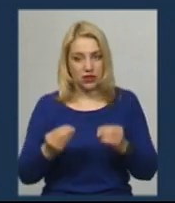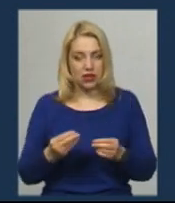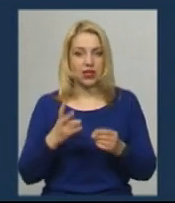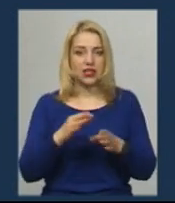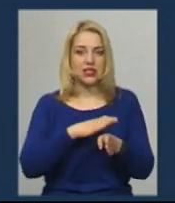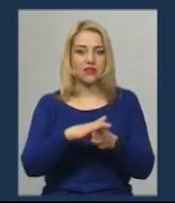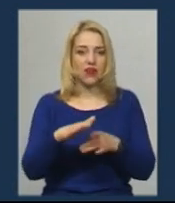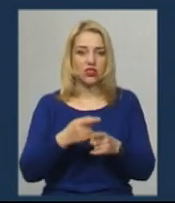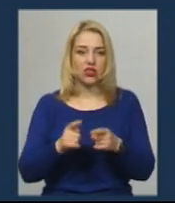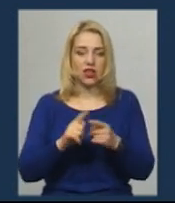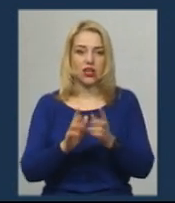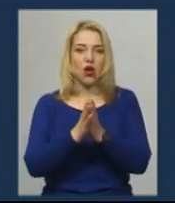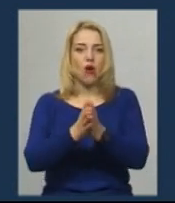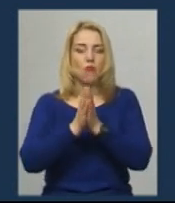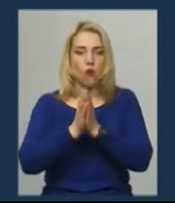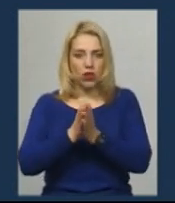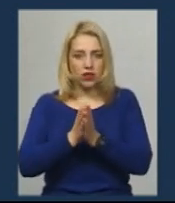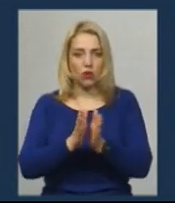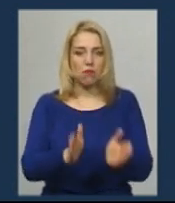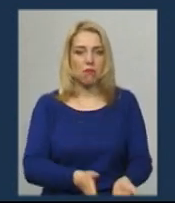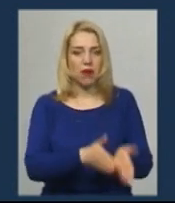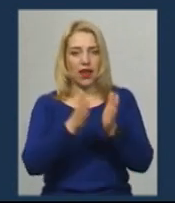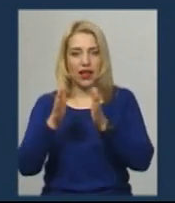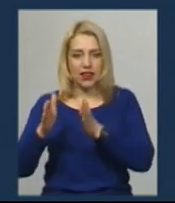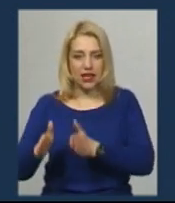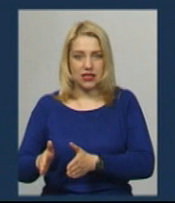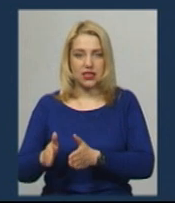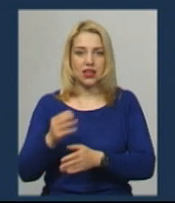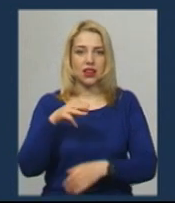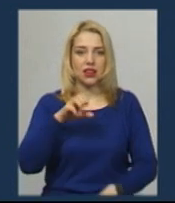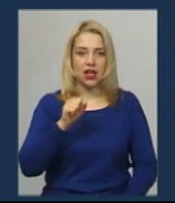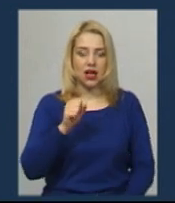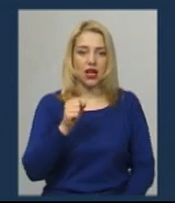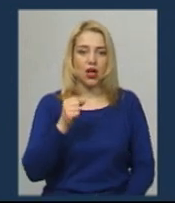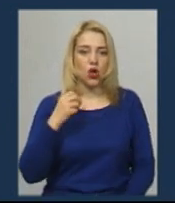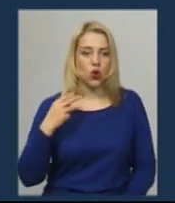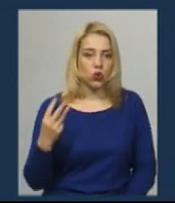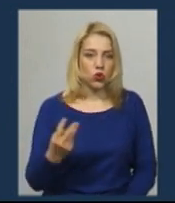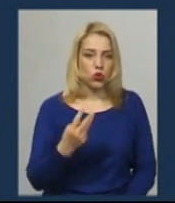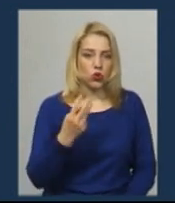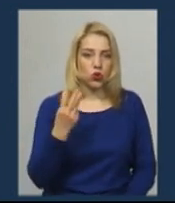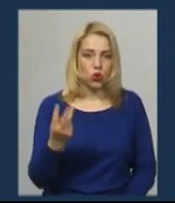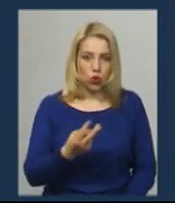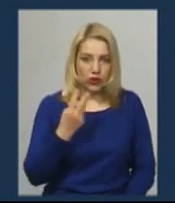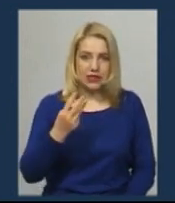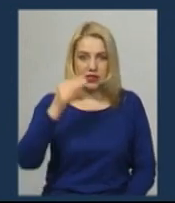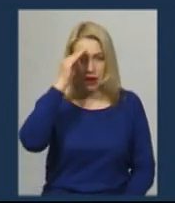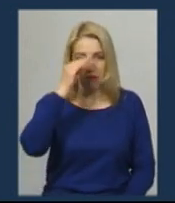них заупокійних молитов перенести на Троїцьку батьківську поминальну